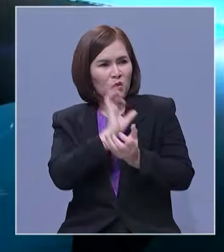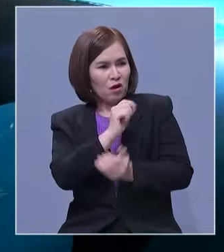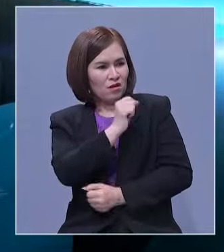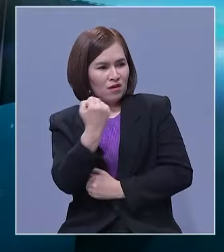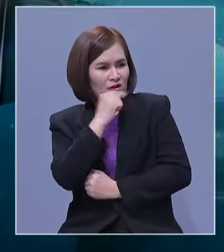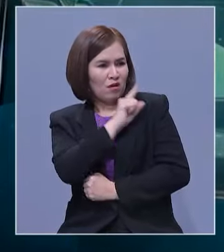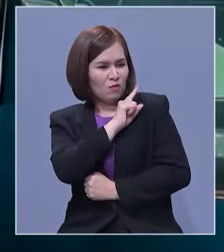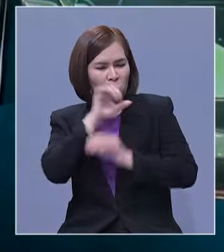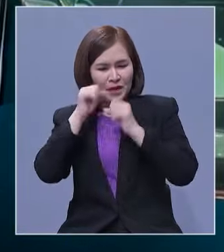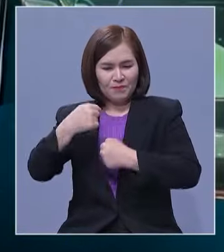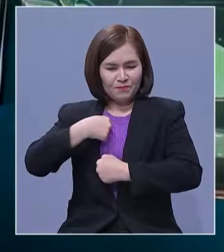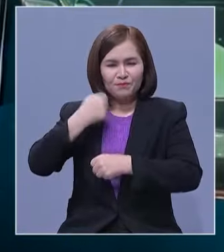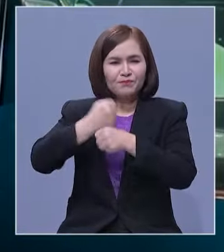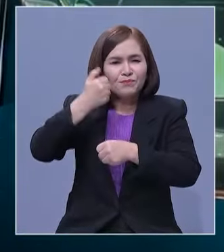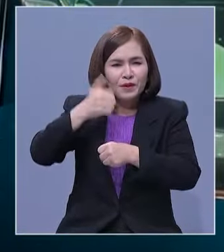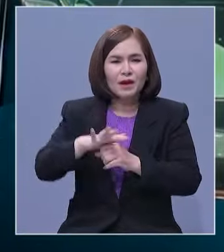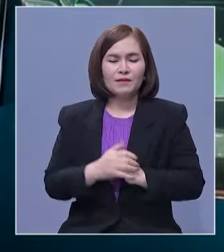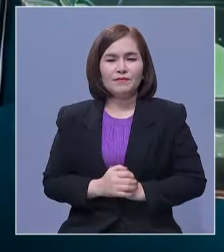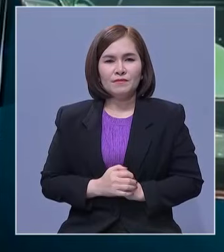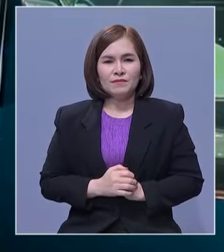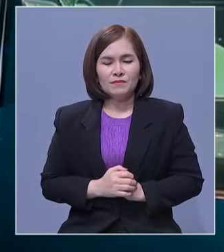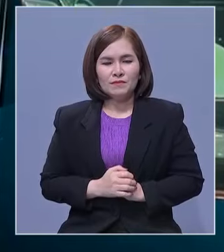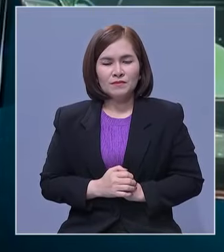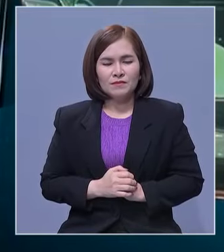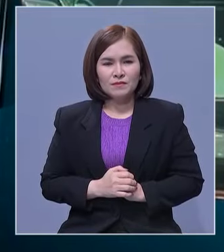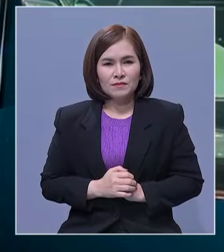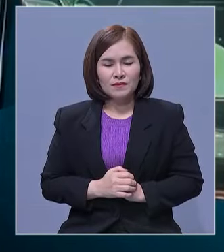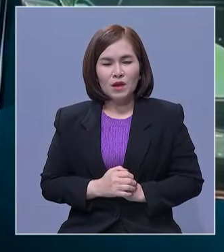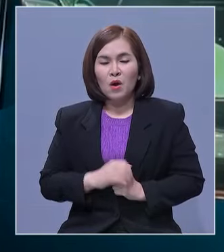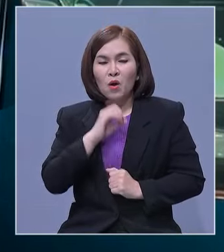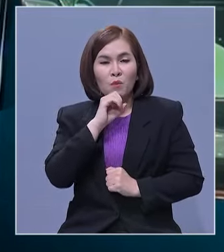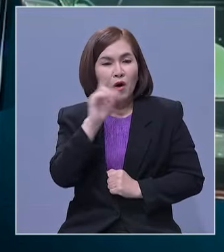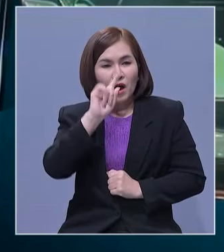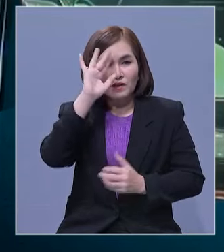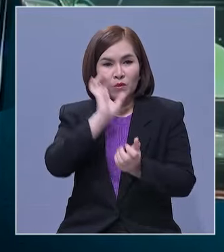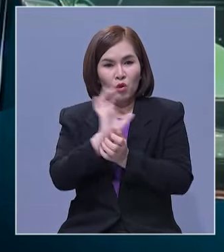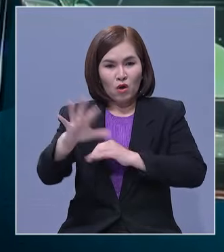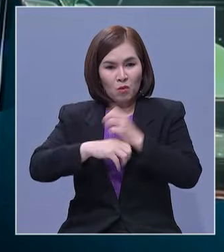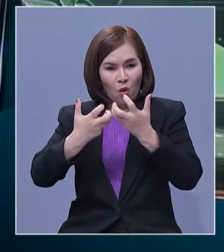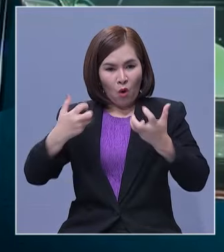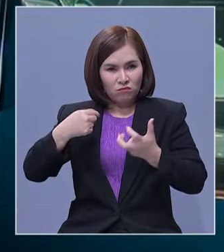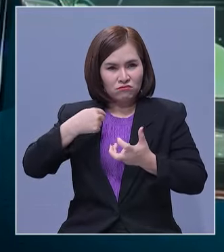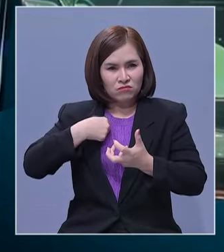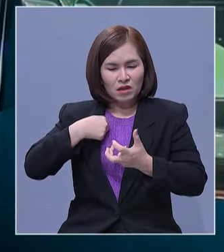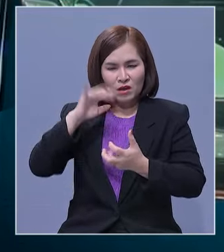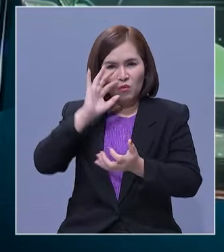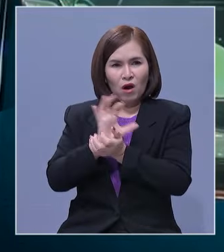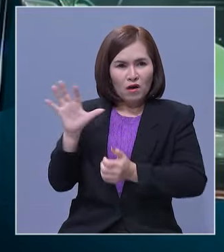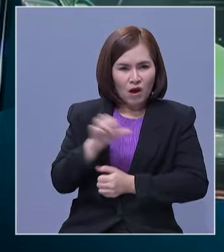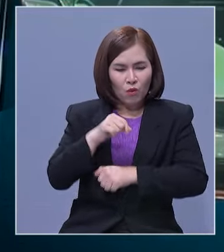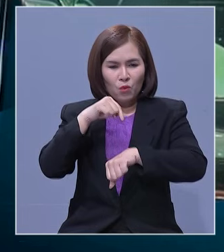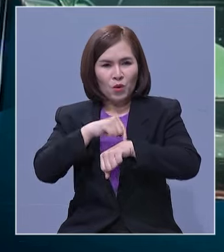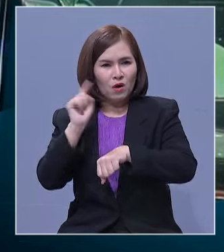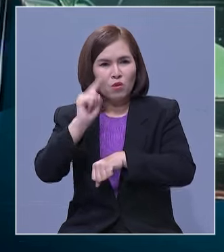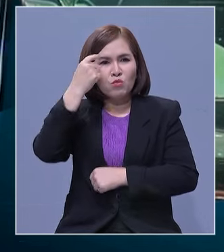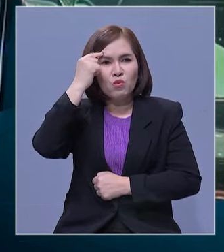อำนาจในการจับกุมเขาแล้วแจ้งด้วยนะคะว่าตำรวจลักเอาทรัพย์สินของตัวเขาไปอุ้ยเออตอนไหนก็ไม่รู้นะคะ